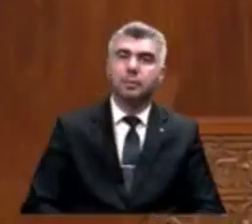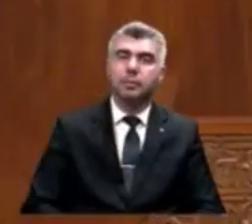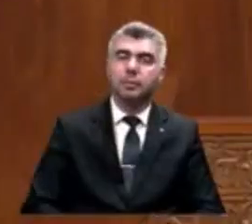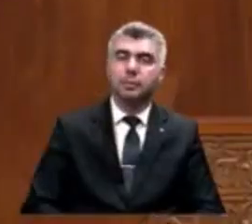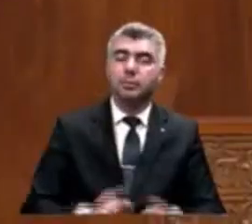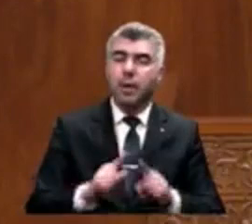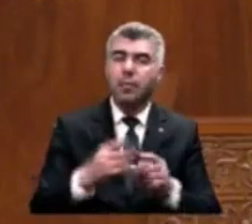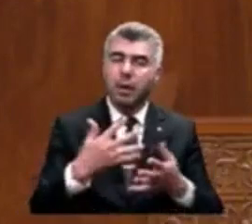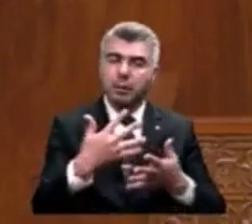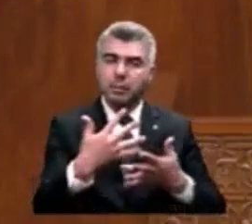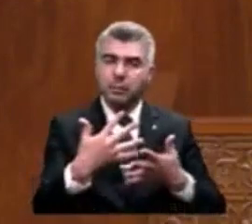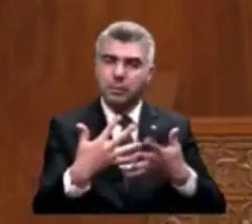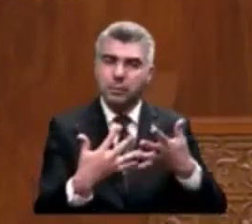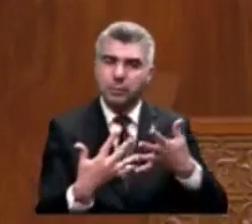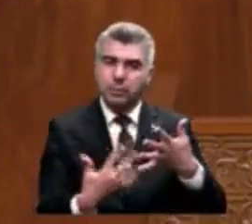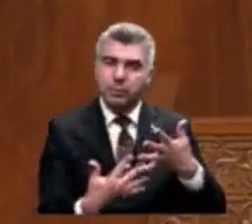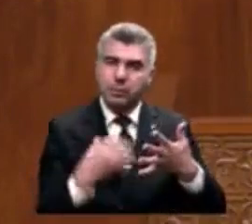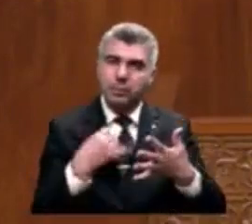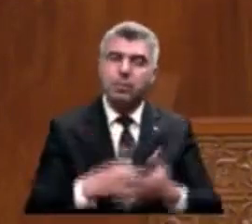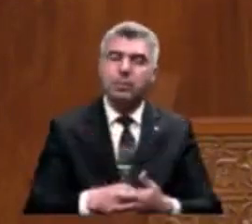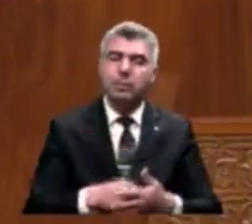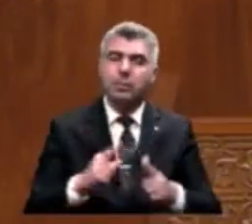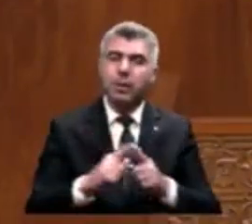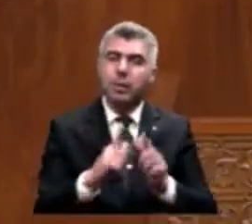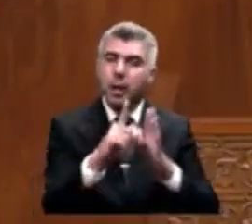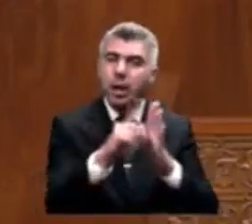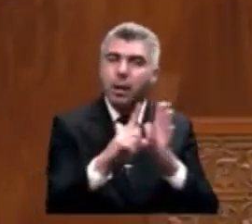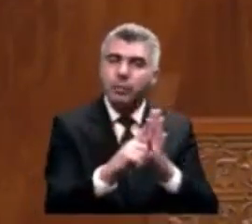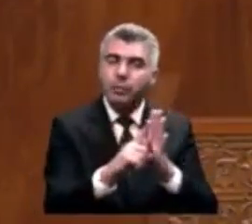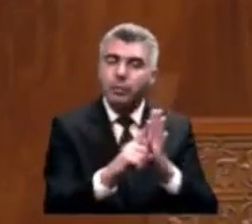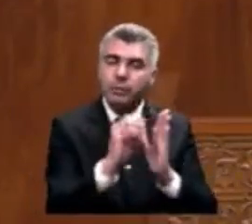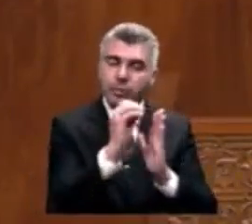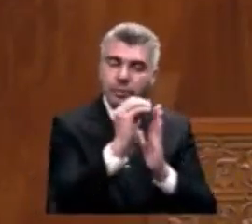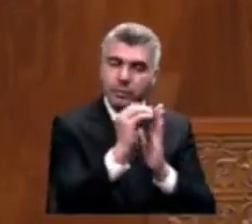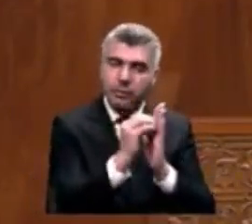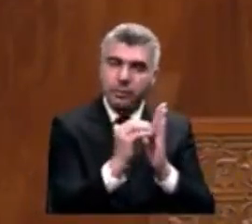هاد النقط اللي كاينه في النظام الاساسي